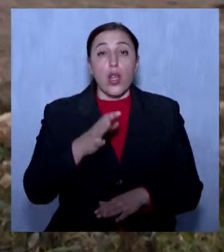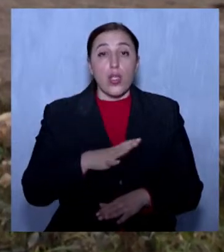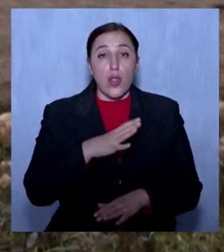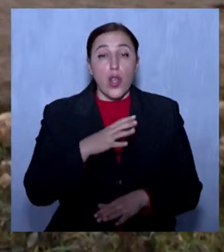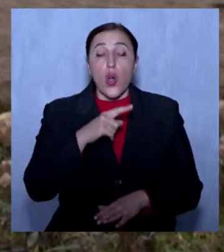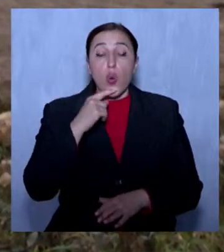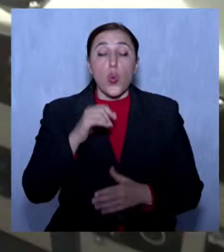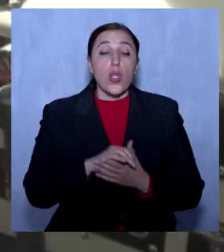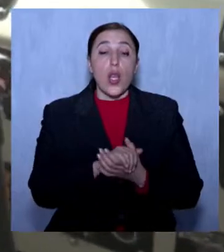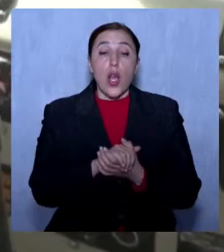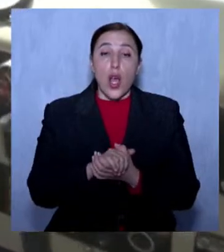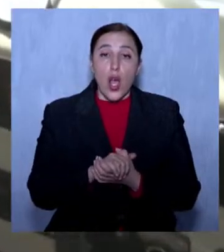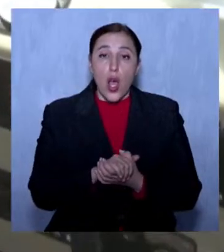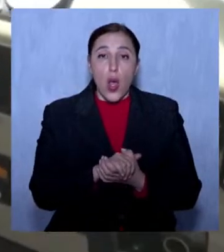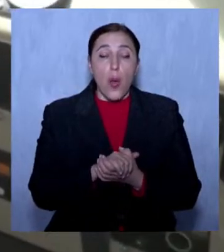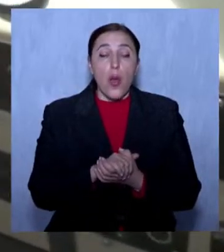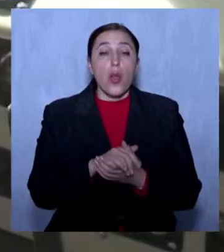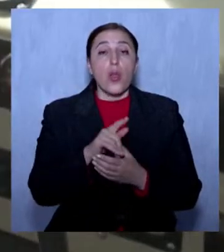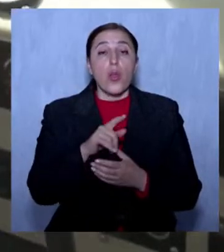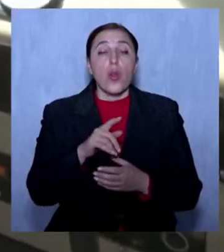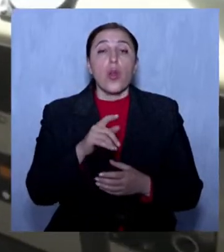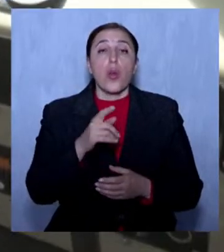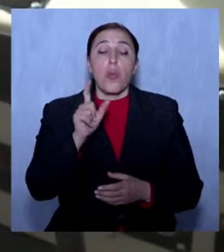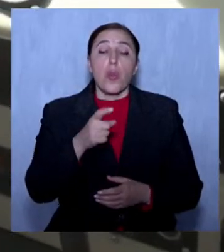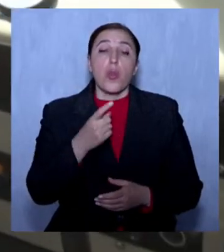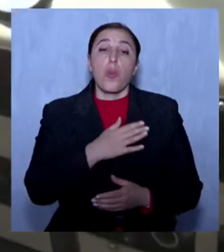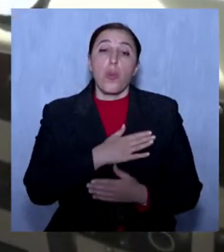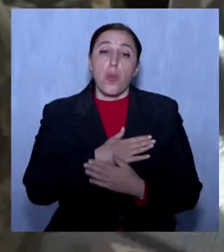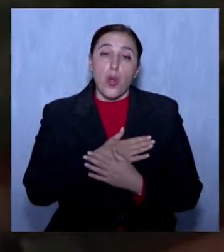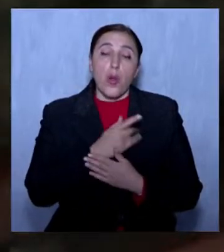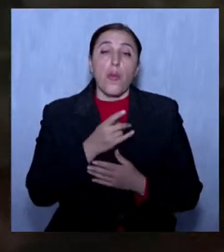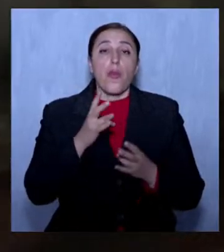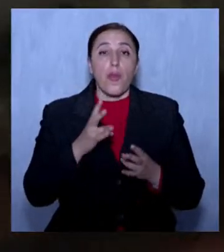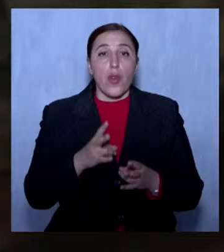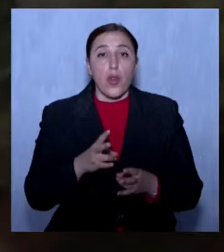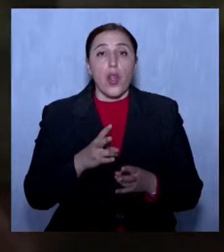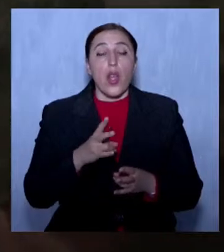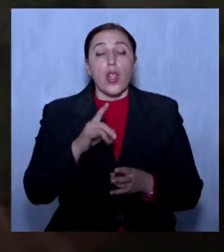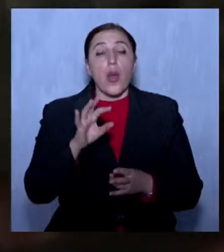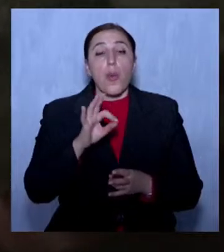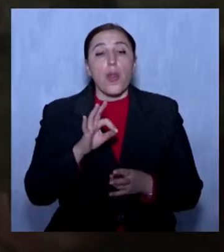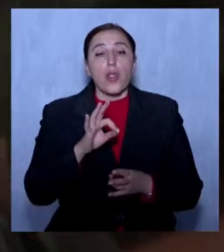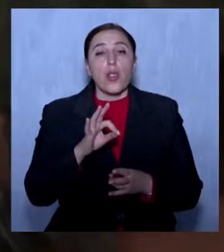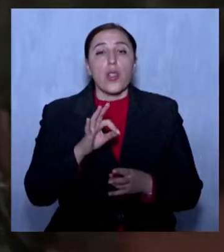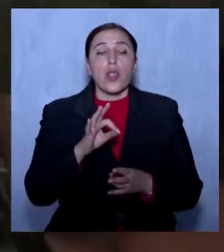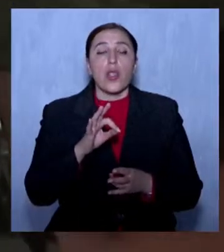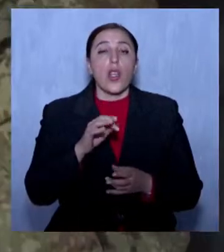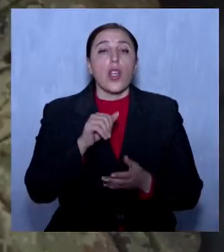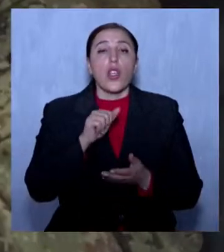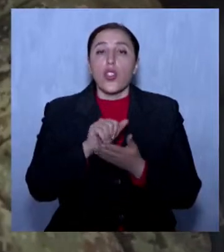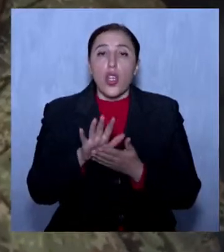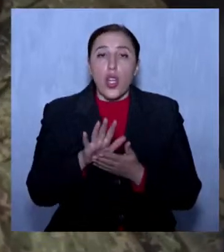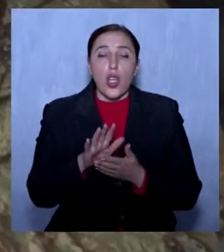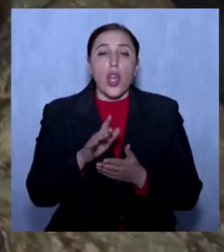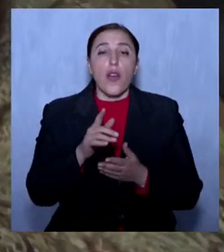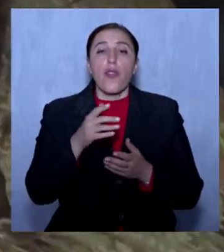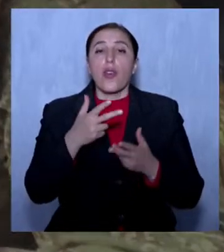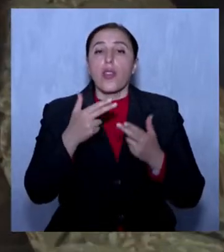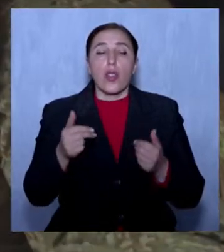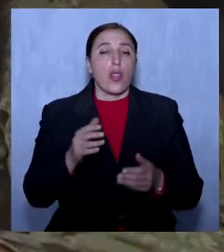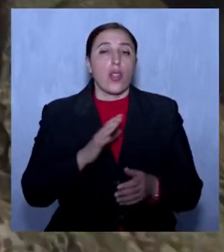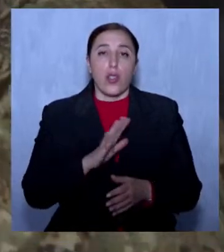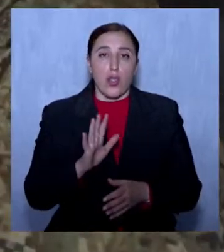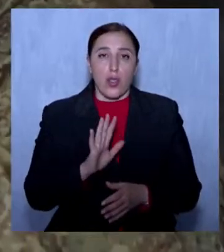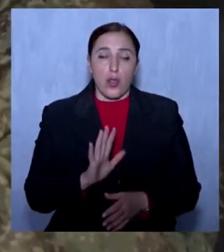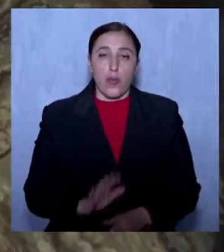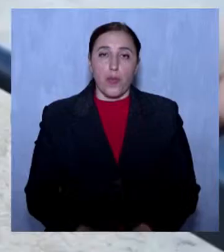ռուս խաղաղապաների շրջանում 1 զո և 1 վիրավոր կա։ Մի տեղեկություն, որն այս պահին ոչ հերքել, ոչ հաստատել է ռուսական խաղաղապահ